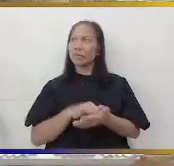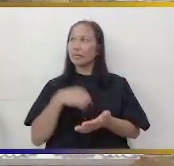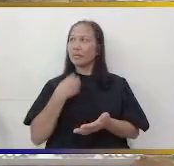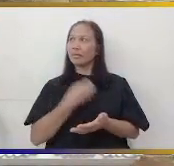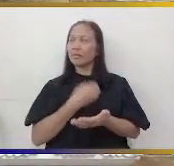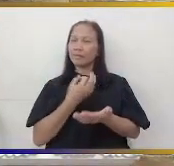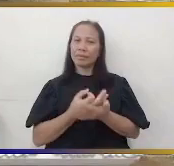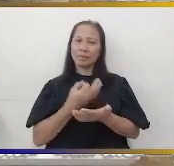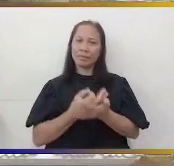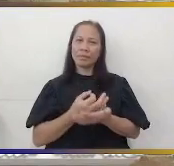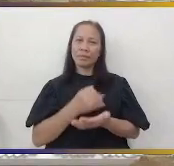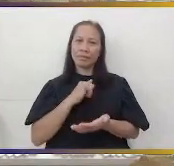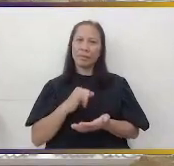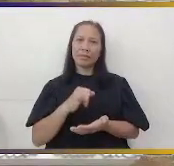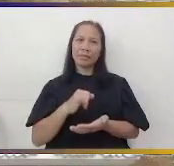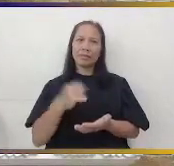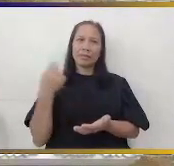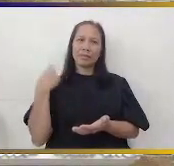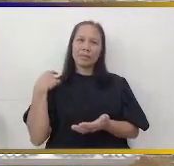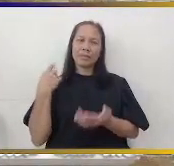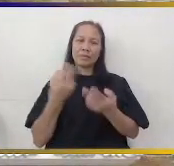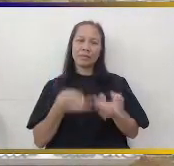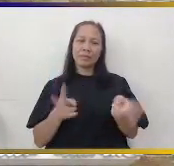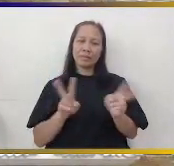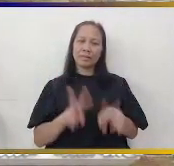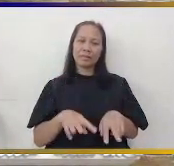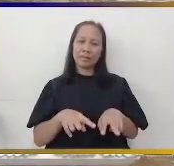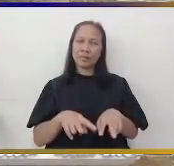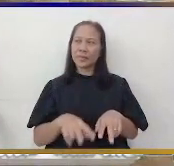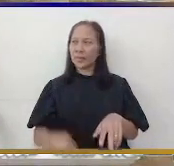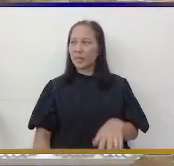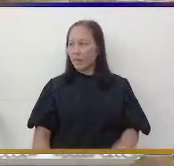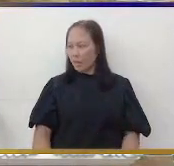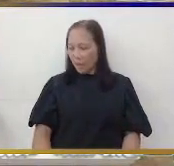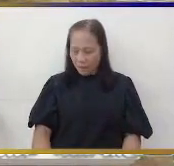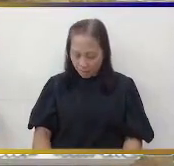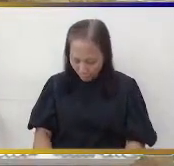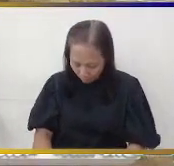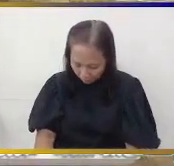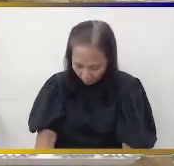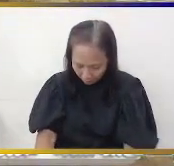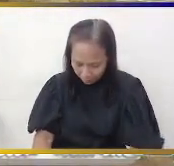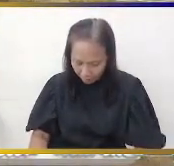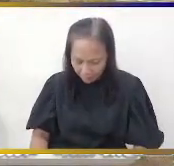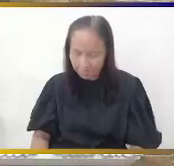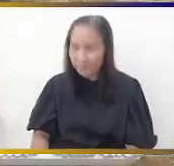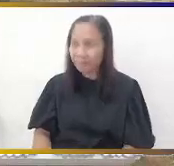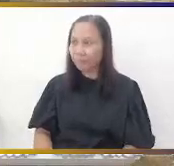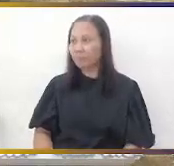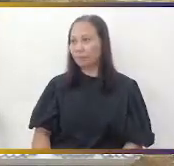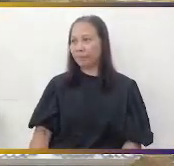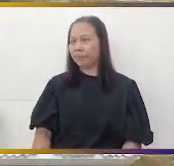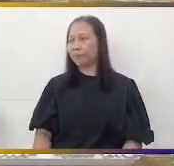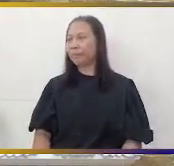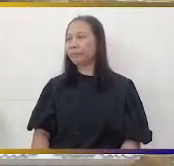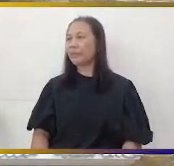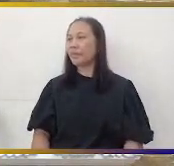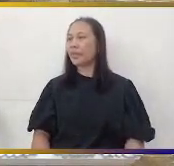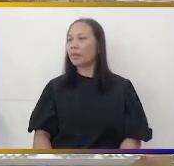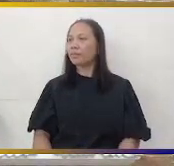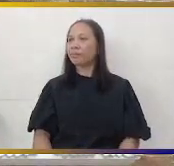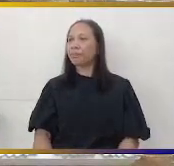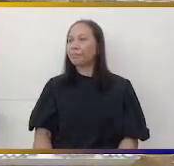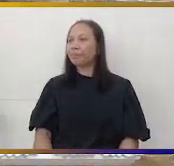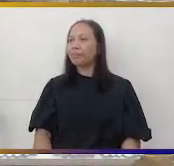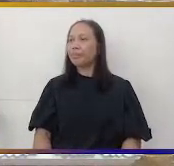valuable you see hindi natin hindi natin the truth is breeden apart from booting